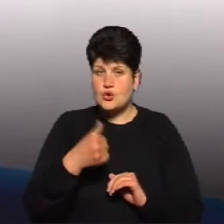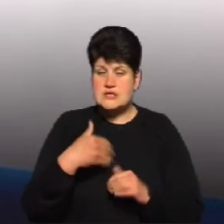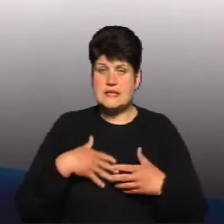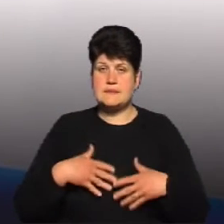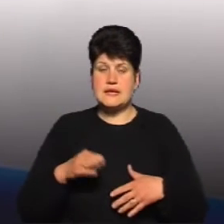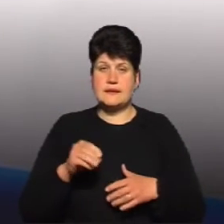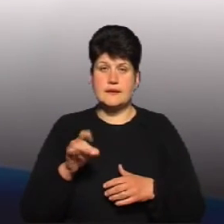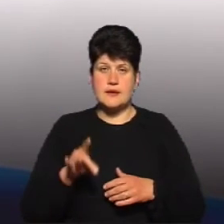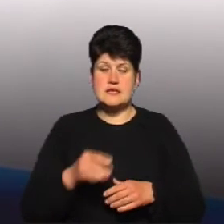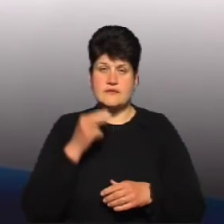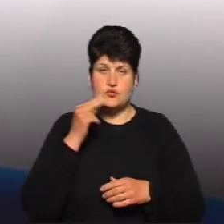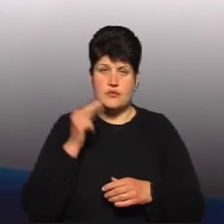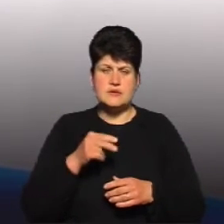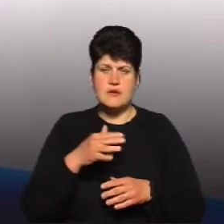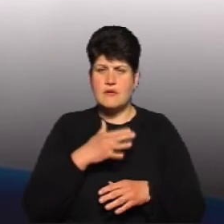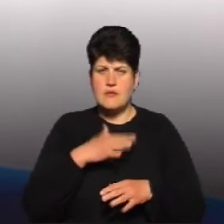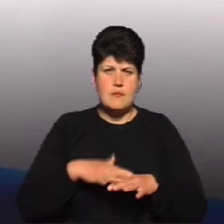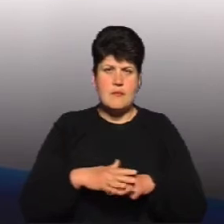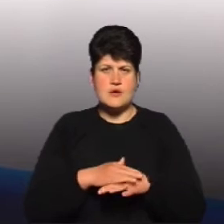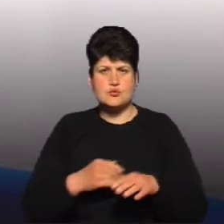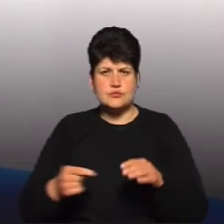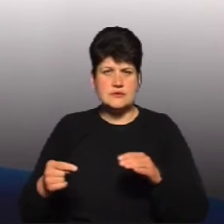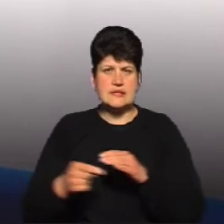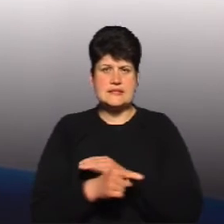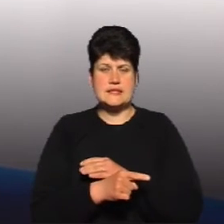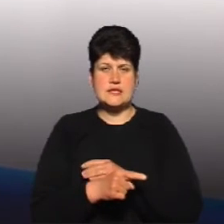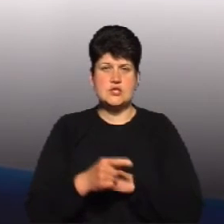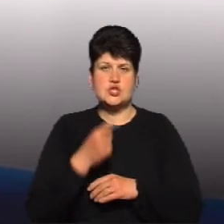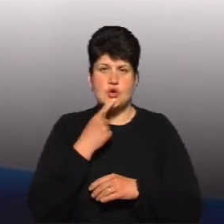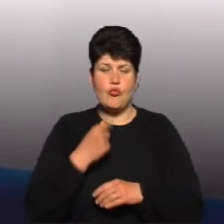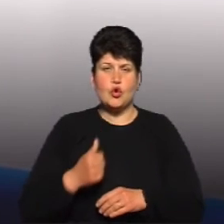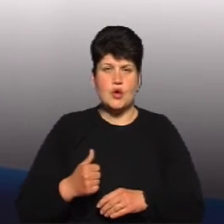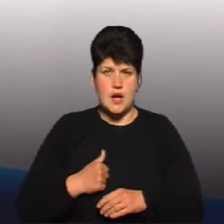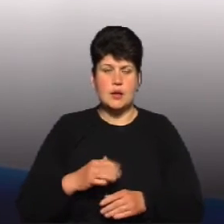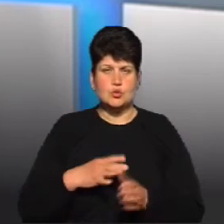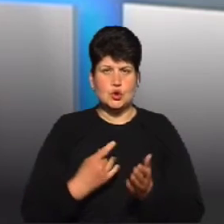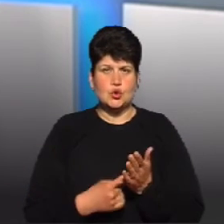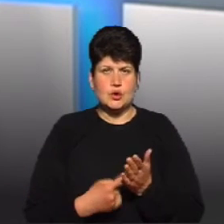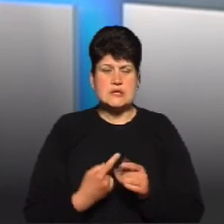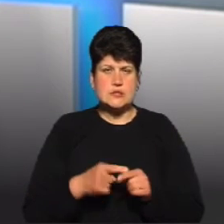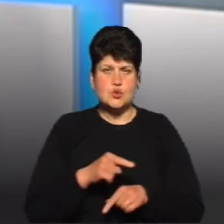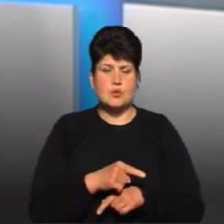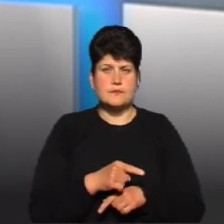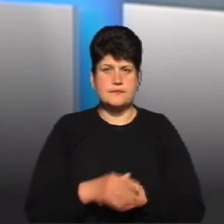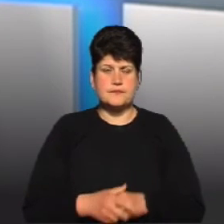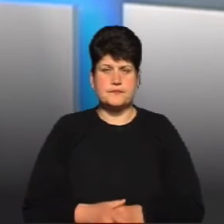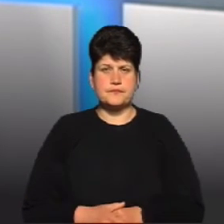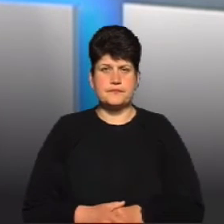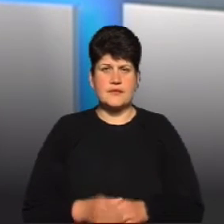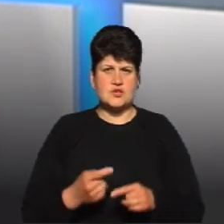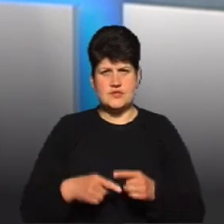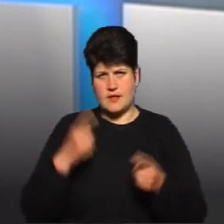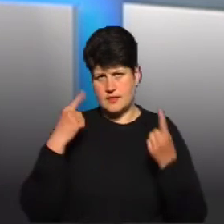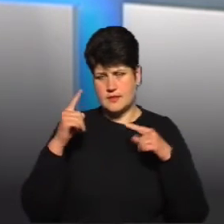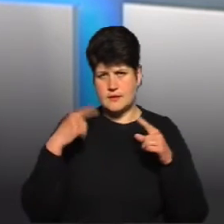масовому дезертирстві з Червоної армії. Чи були якісь історичні докази оцього взагалі факту? Чи все-таки це вигадані якісь такі